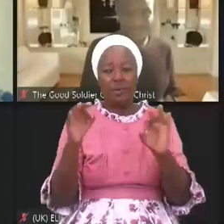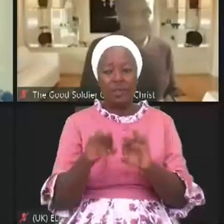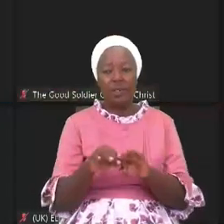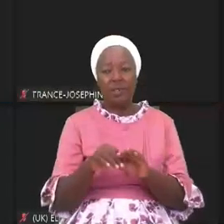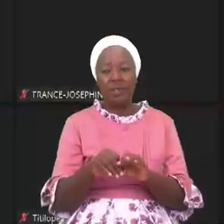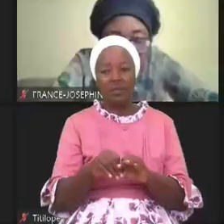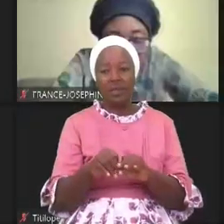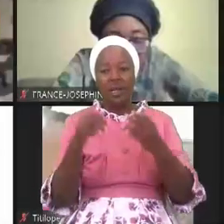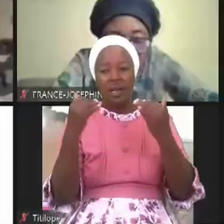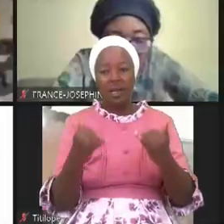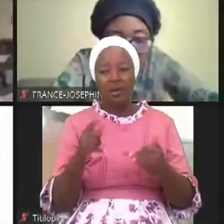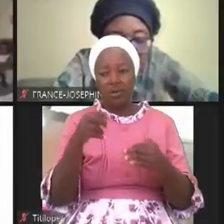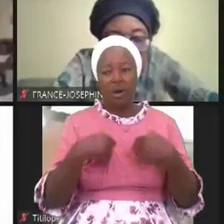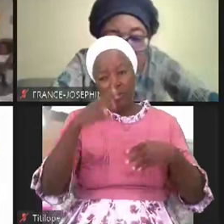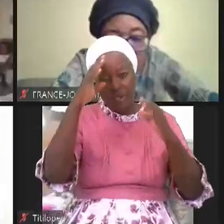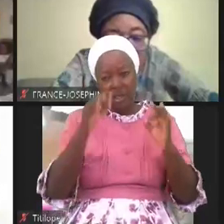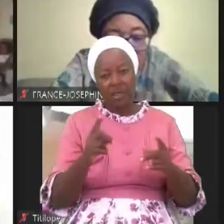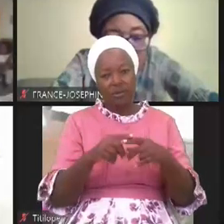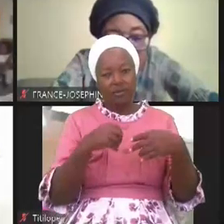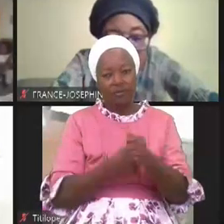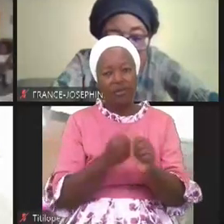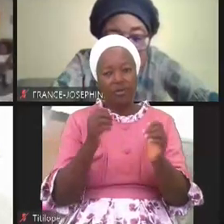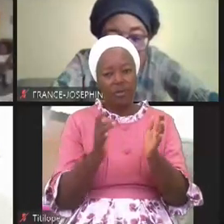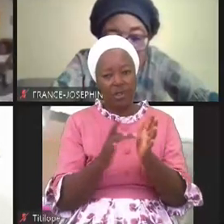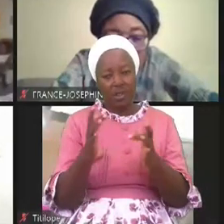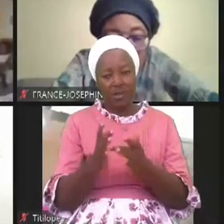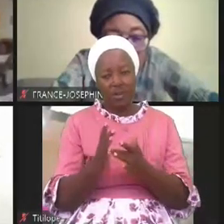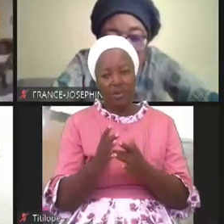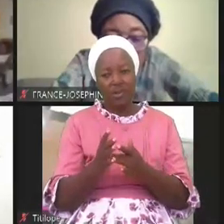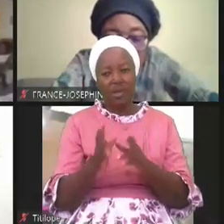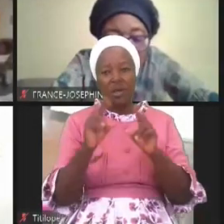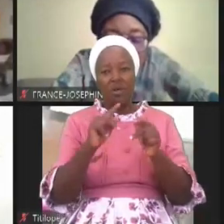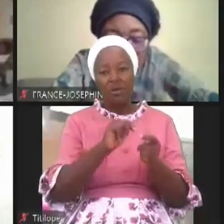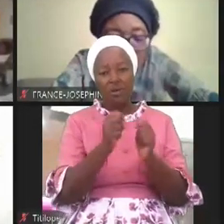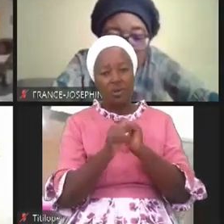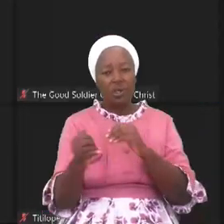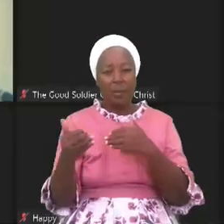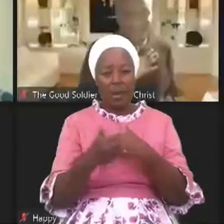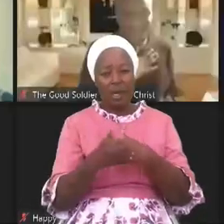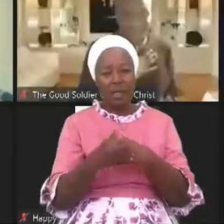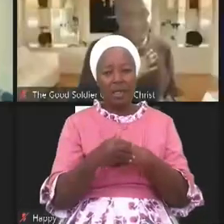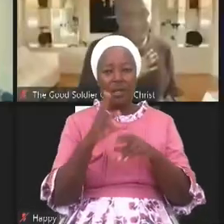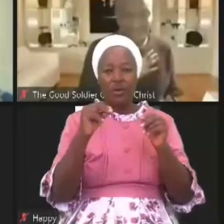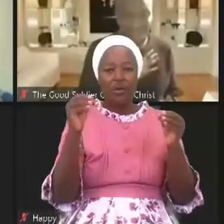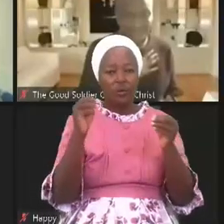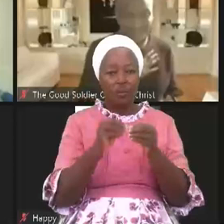important. Vous avez maintenant décidé de suivre Jésus. Plus de mensonges.